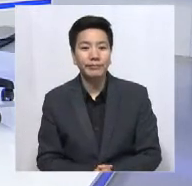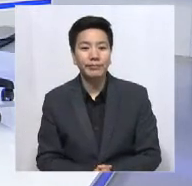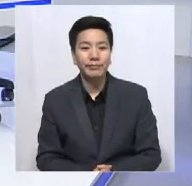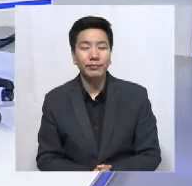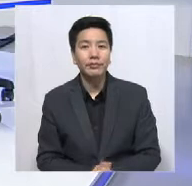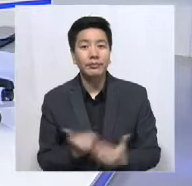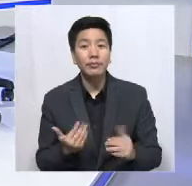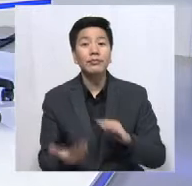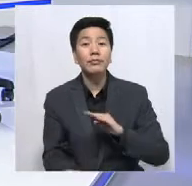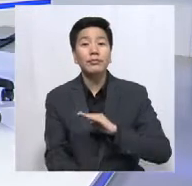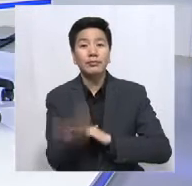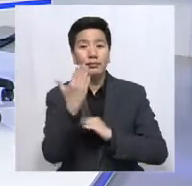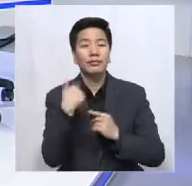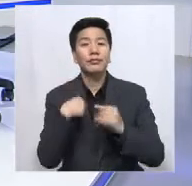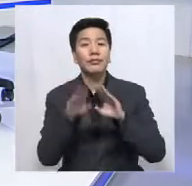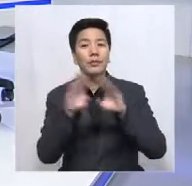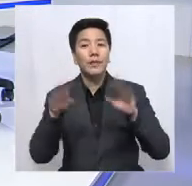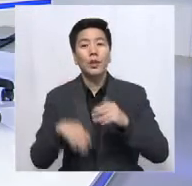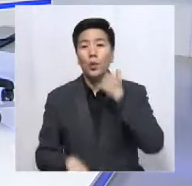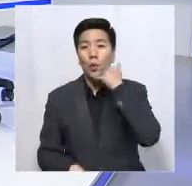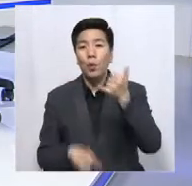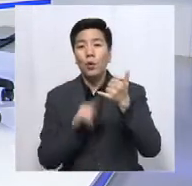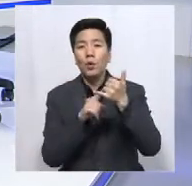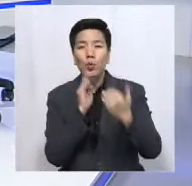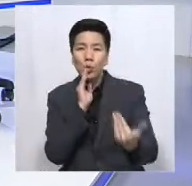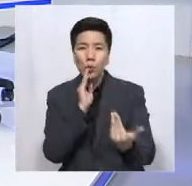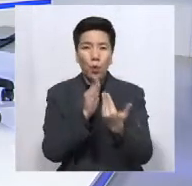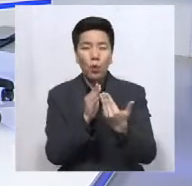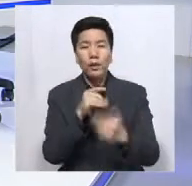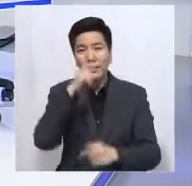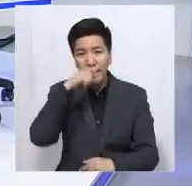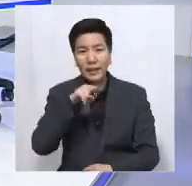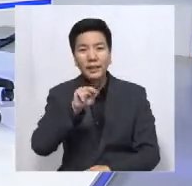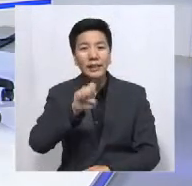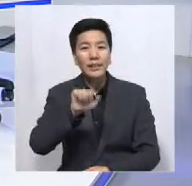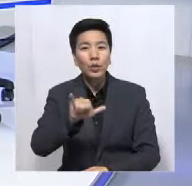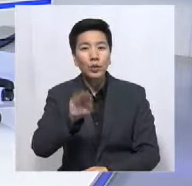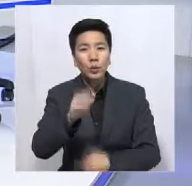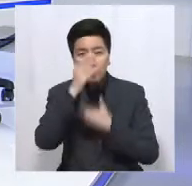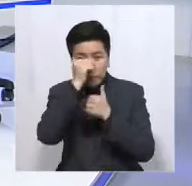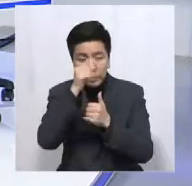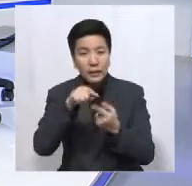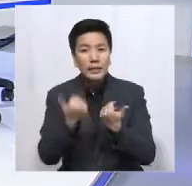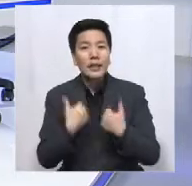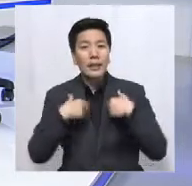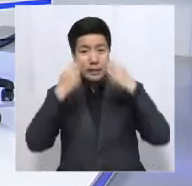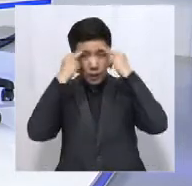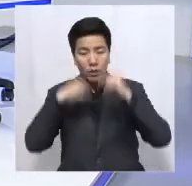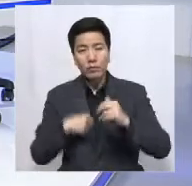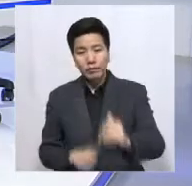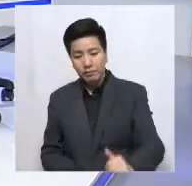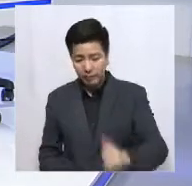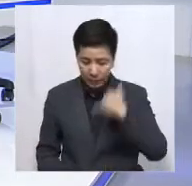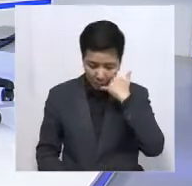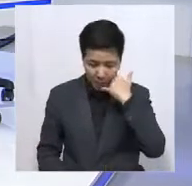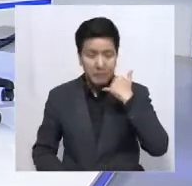ค่ะเมื่อช่วงเช้านะคะได้มีการเปิดตัวสายตรงไทยนิยมอย่างเป็นทางการค่ะโดยนายกรัฐมนตรีนะคะได้มีการรับสายจากประชา